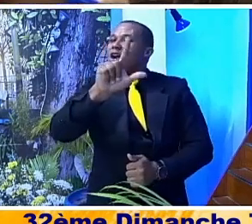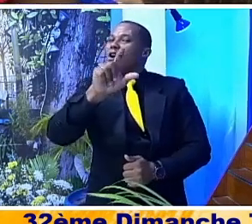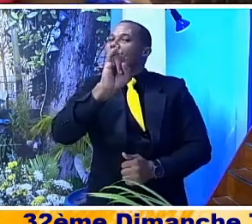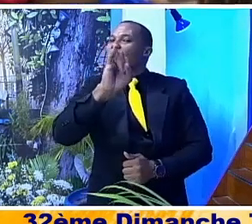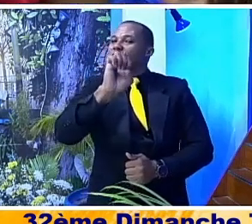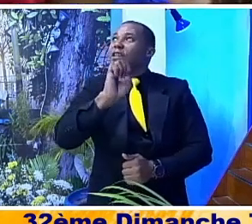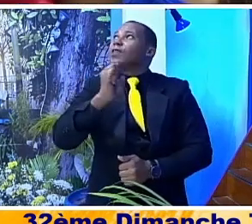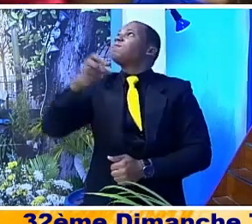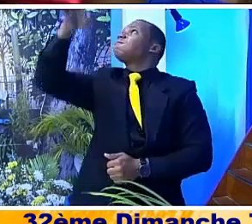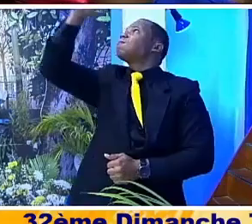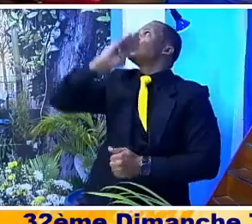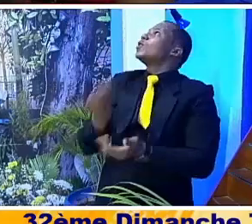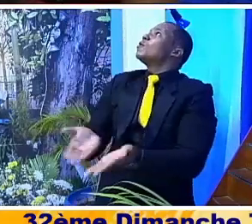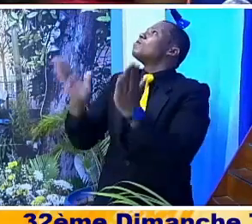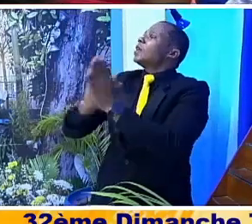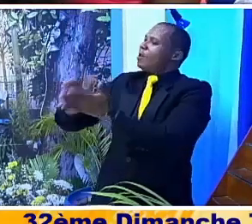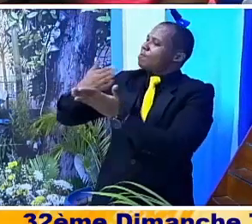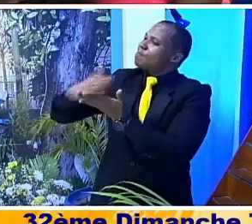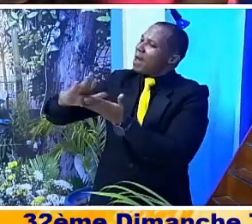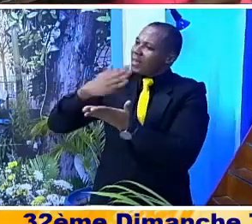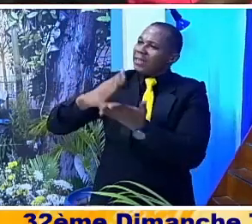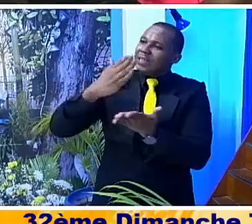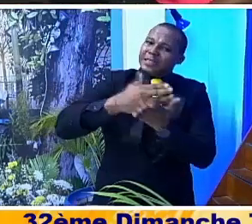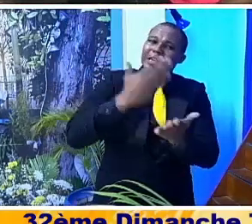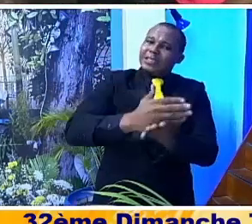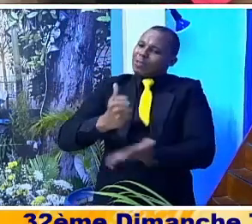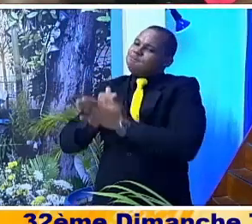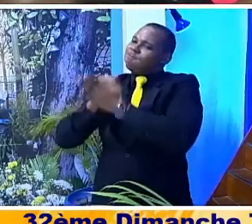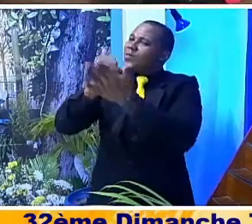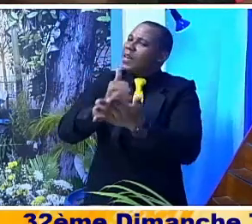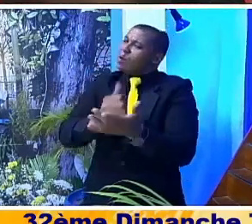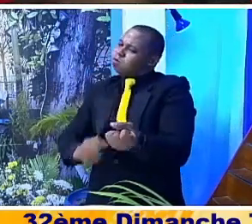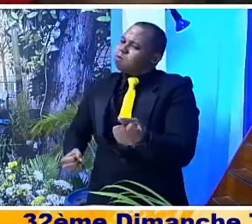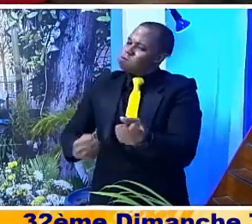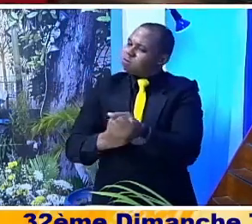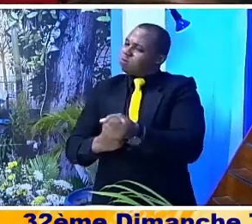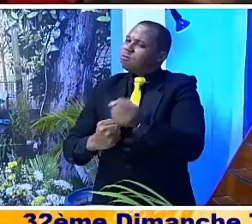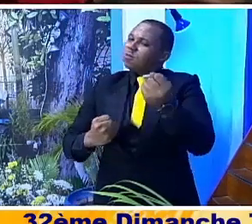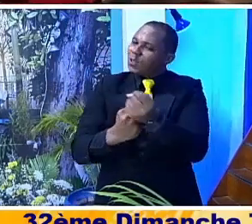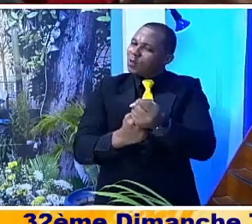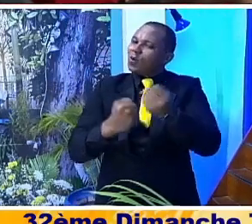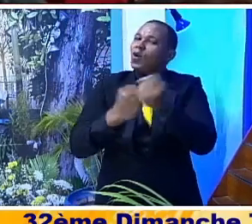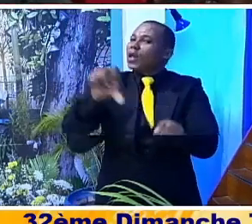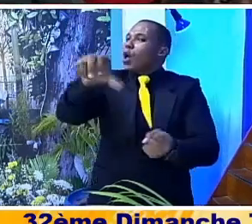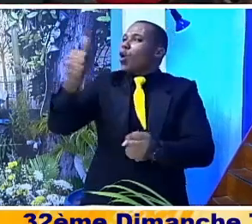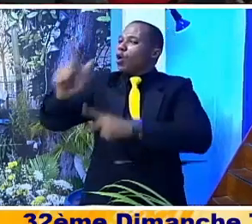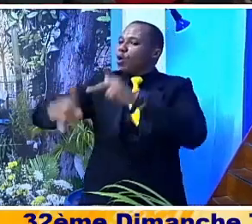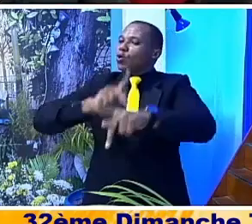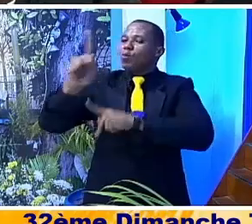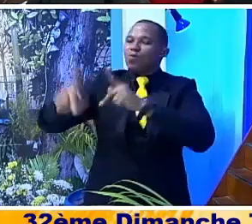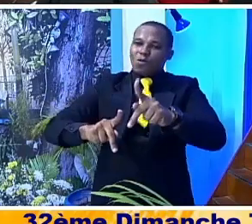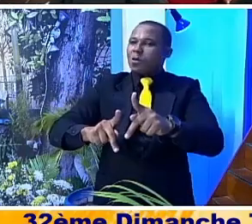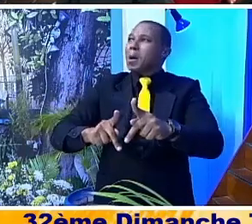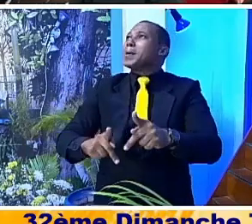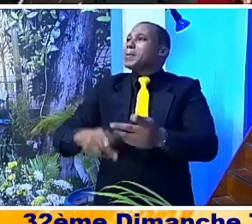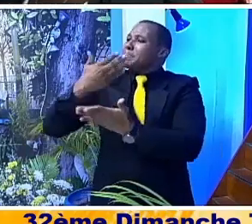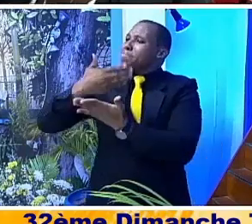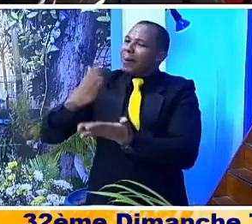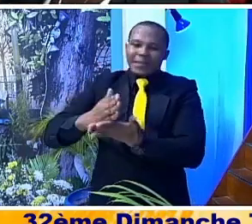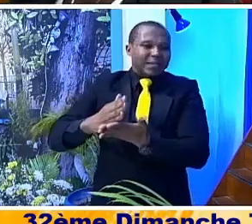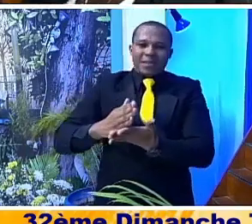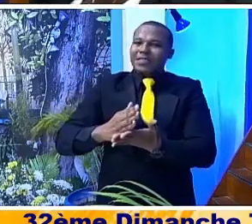nous, partagez ça, nous gagnons. Aidez l'autre monde. Partagez, pas dit seulement, bail l'argent,